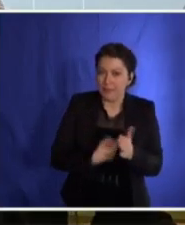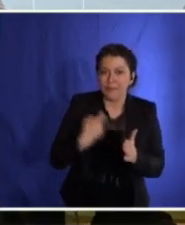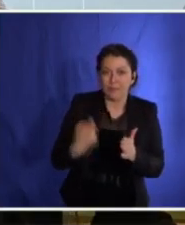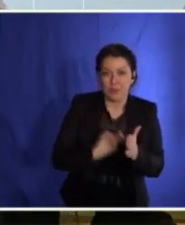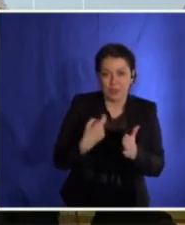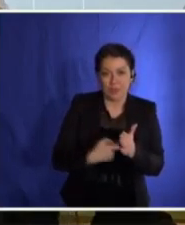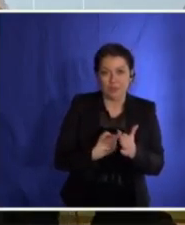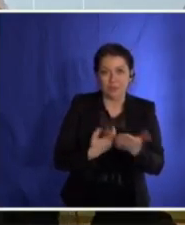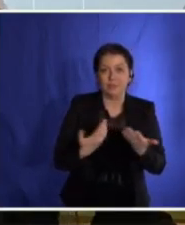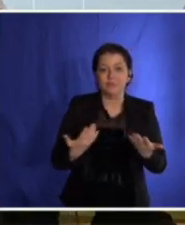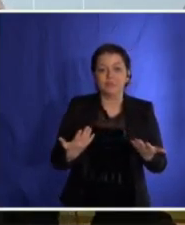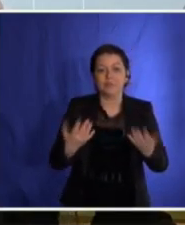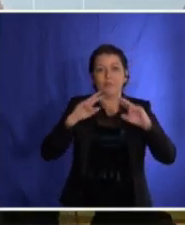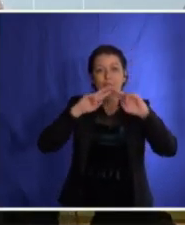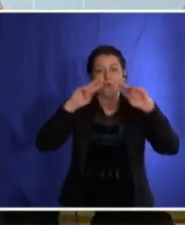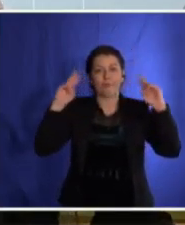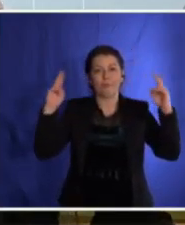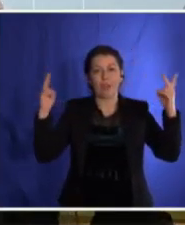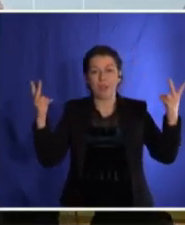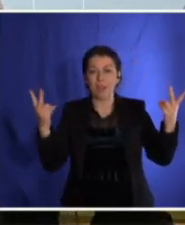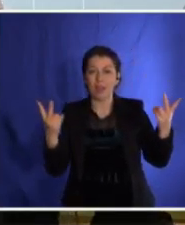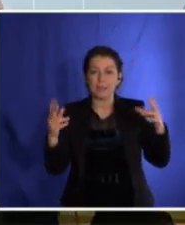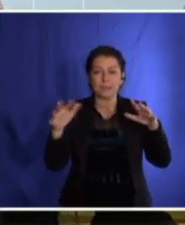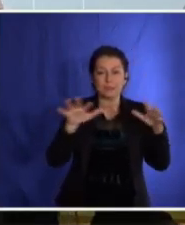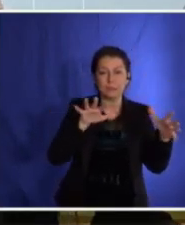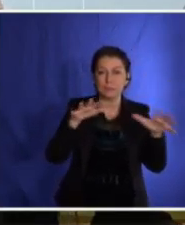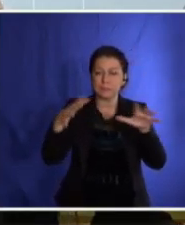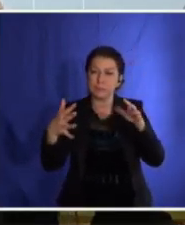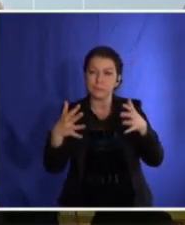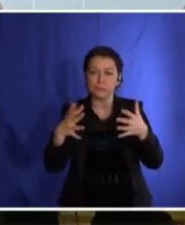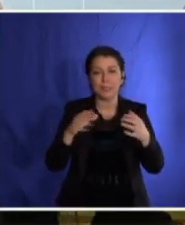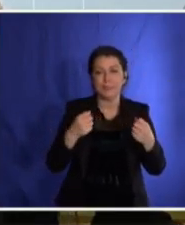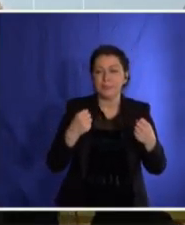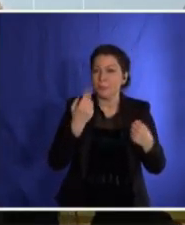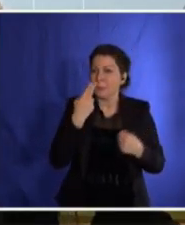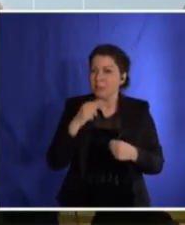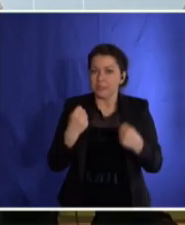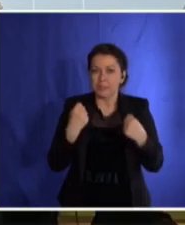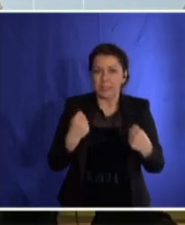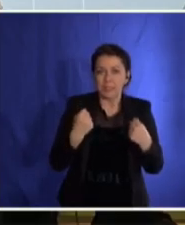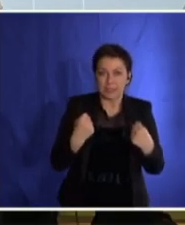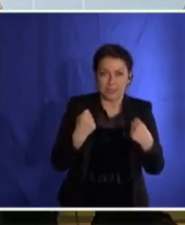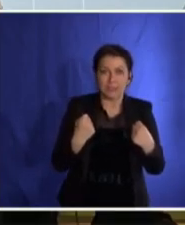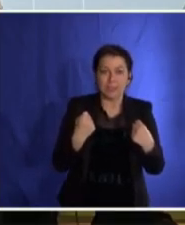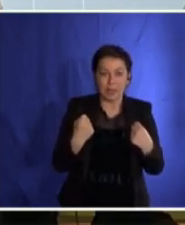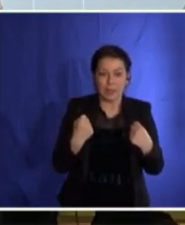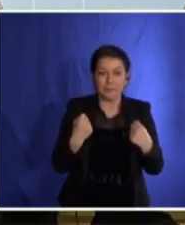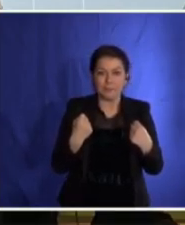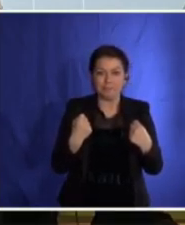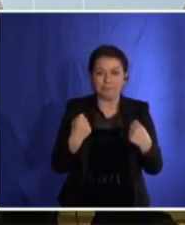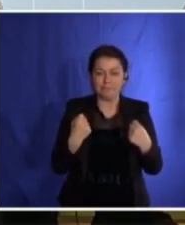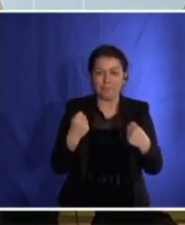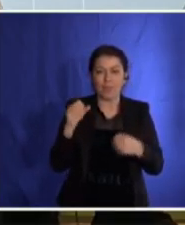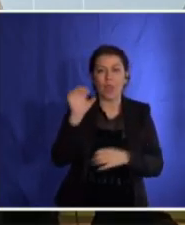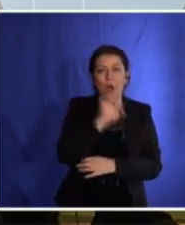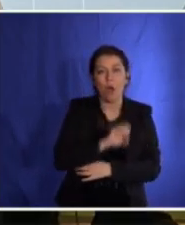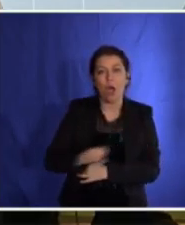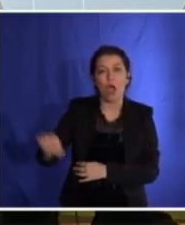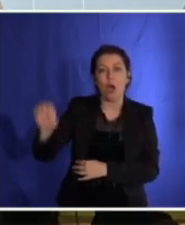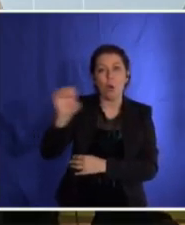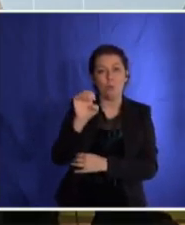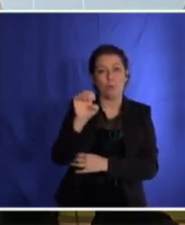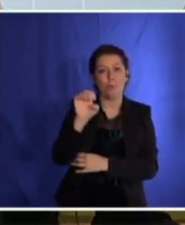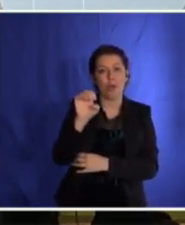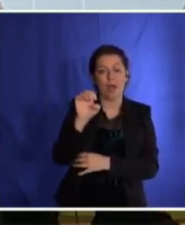Welt immer unruhiger und unsicherer geworden ist, weil Europa